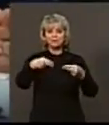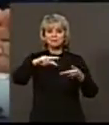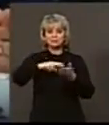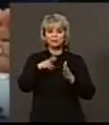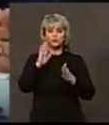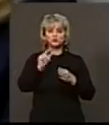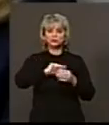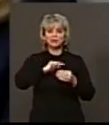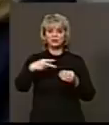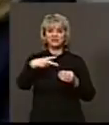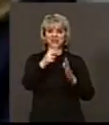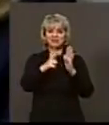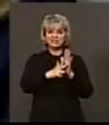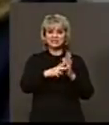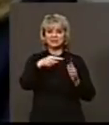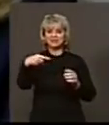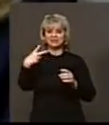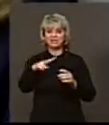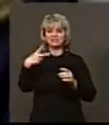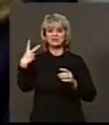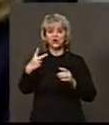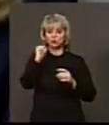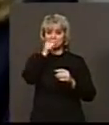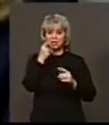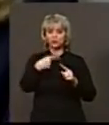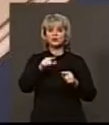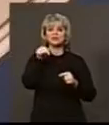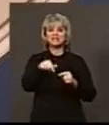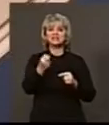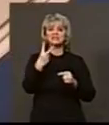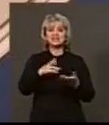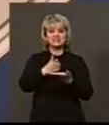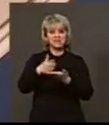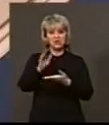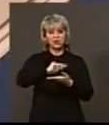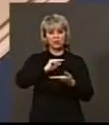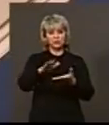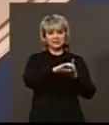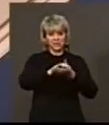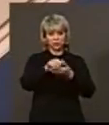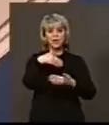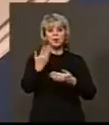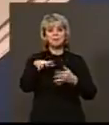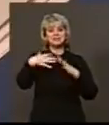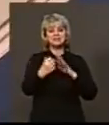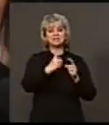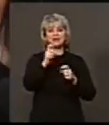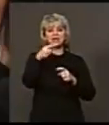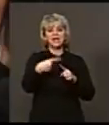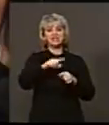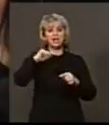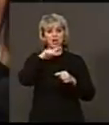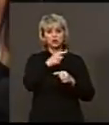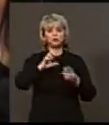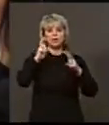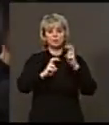будет действовать в 2018-2022 годах и предполагает 12 сфер сотрудничества. Помимо сельского хозяйства, это экономика